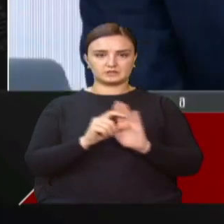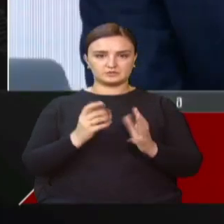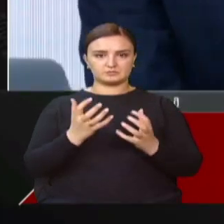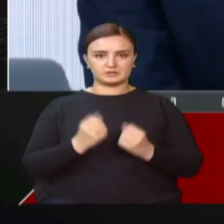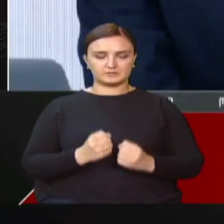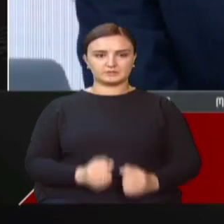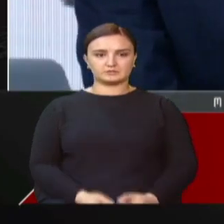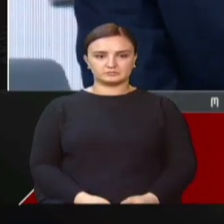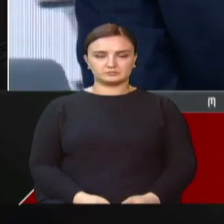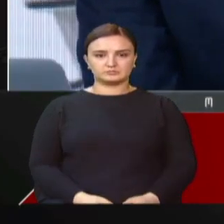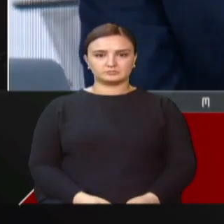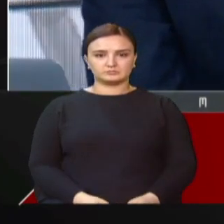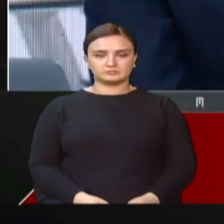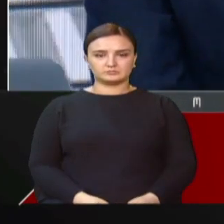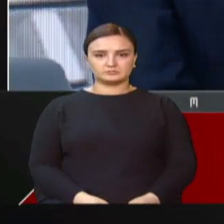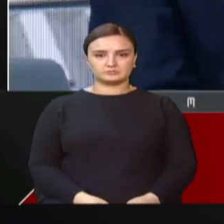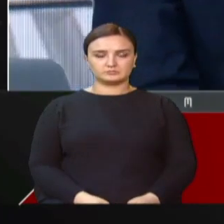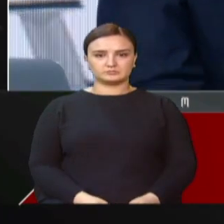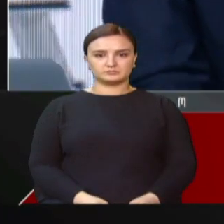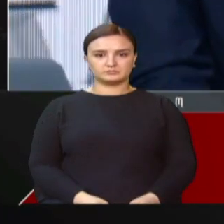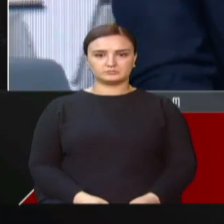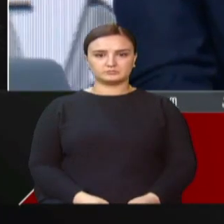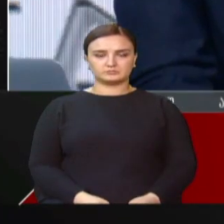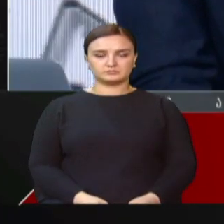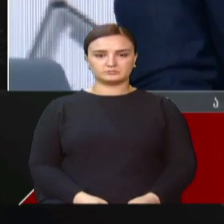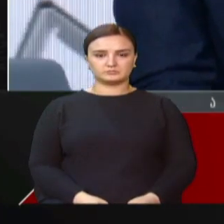ჰერმან, ოპოზიციის მწვავე ბრალდებით დავასრულე.